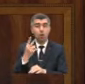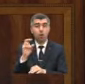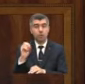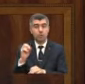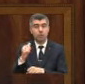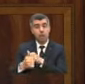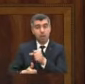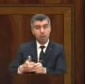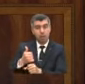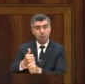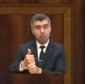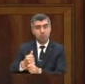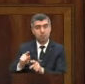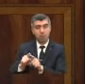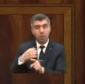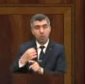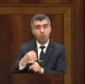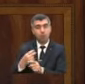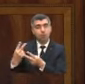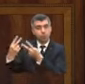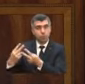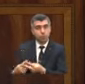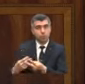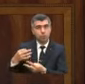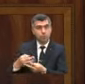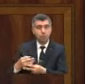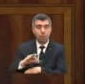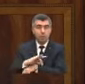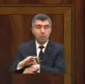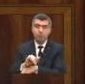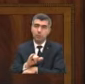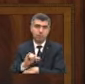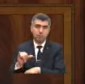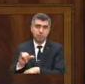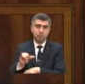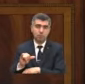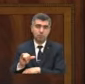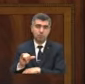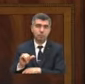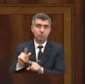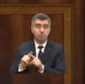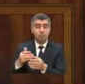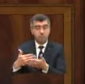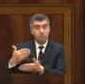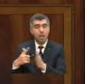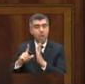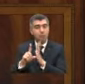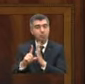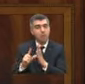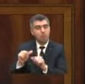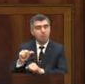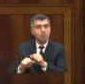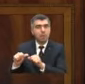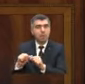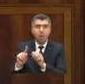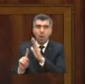15 سنة ممكنش تعمل معاه بحال يلاه أول مرة غيدخل الوظيفة العمومية، فلذلك هذا يحتاج إلى مقتضيات خاصة، هذه لأول مرة